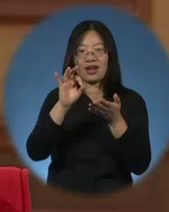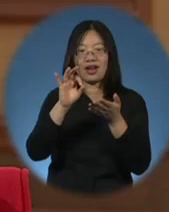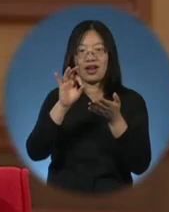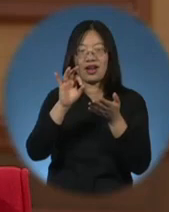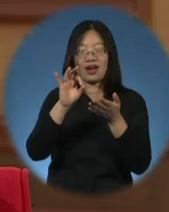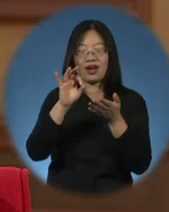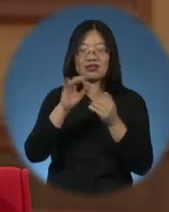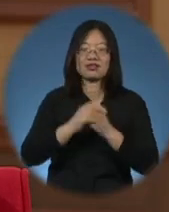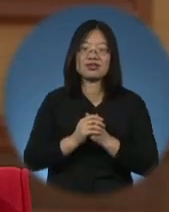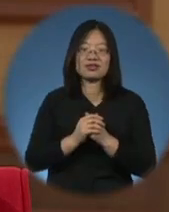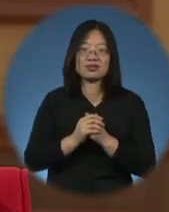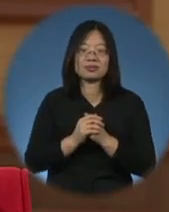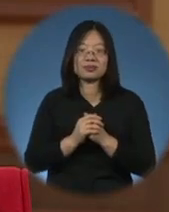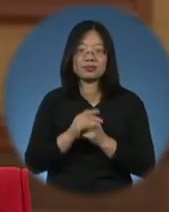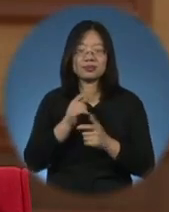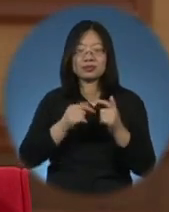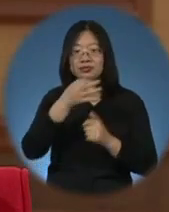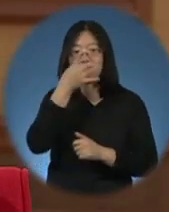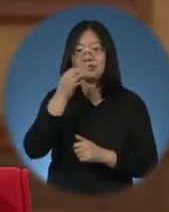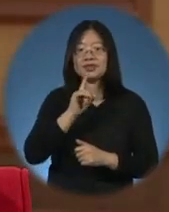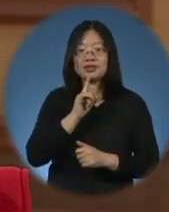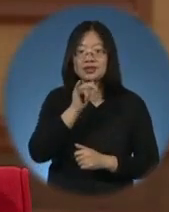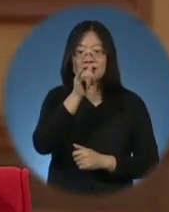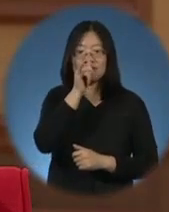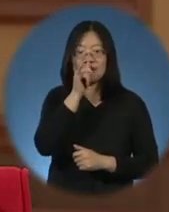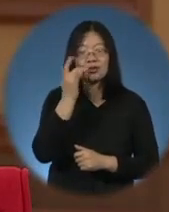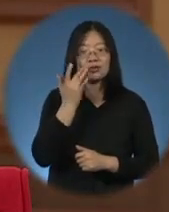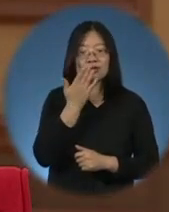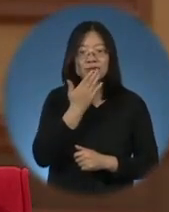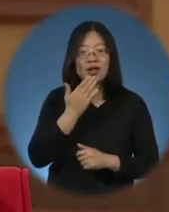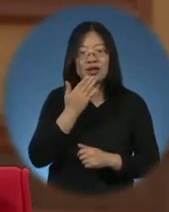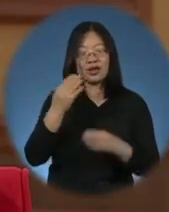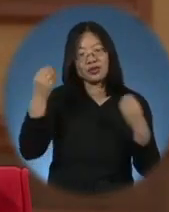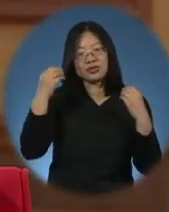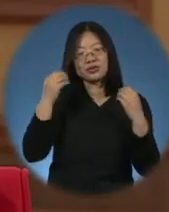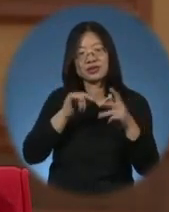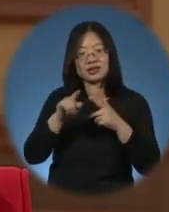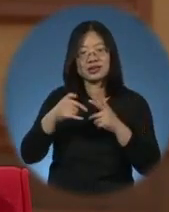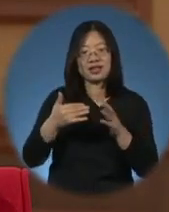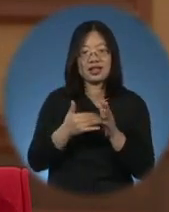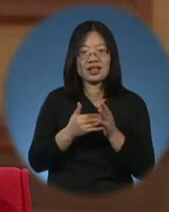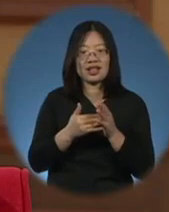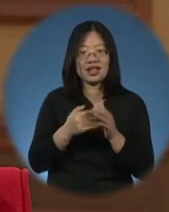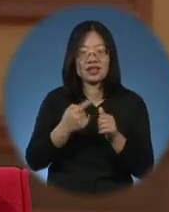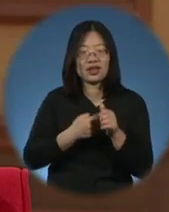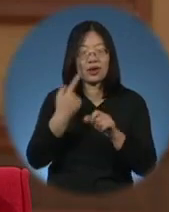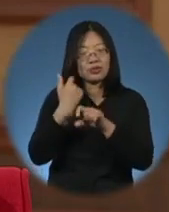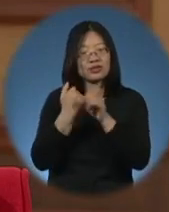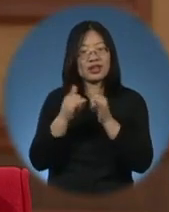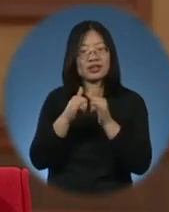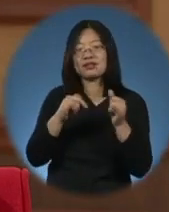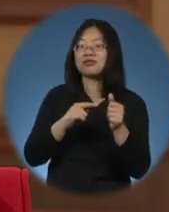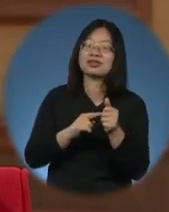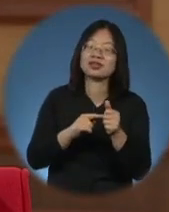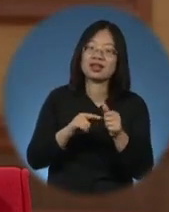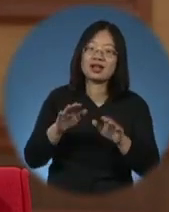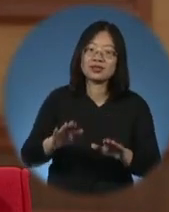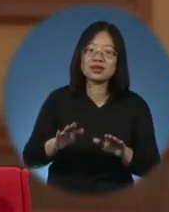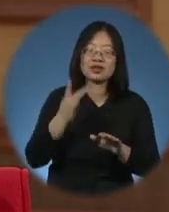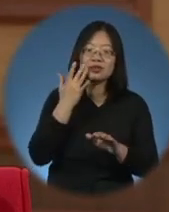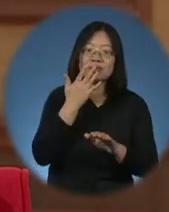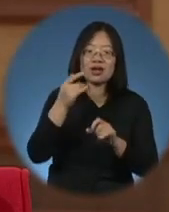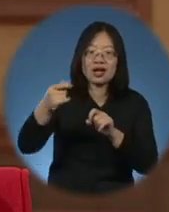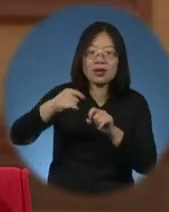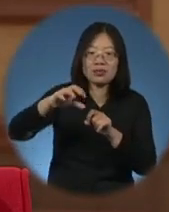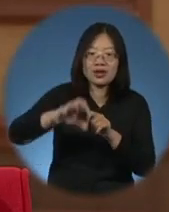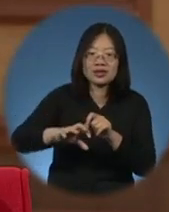추는지를. 그러고는 더 흥미로운 얘기도 있더라고요. 그 이제 꿀벌들의 춤을 이해를 한 거예요. 이제 생물학자들이. 그래서 그걸 이제 꿀벌들